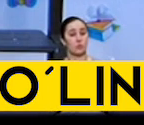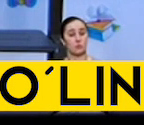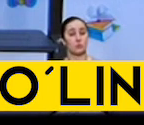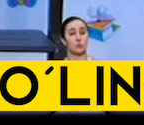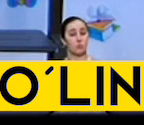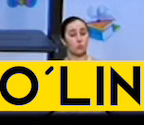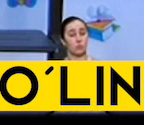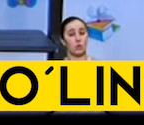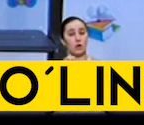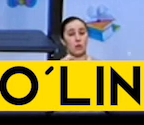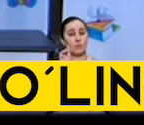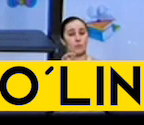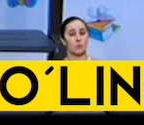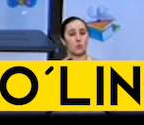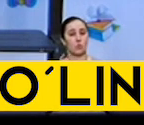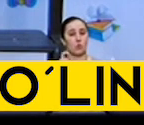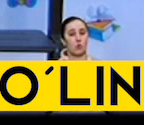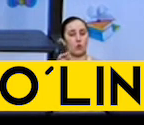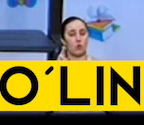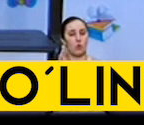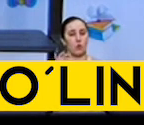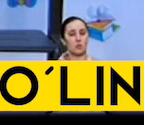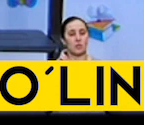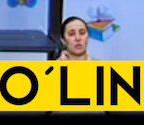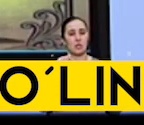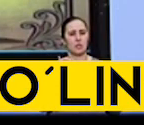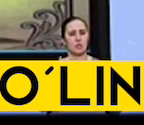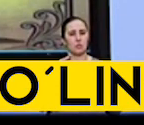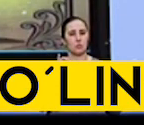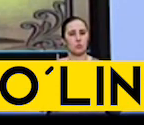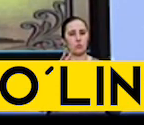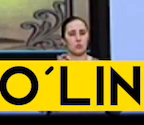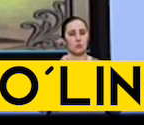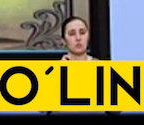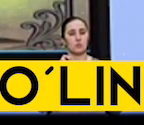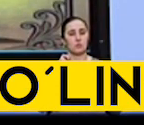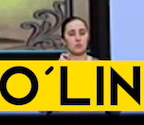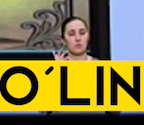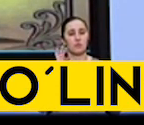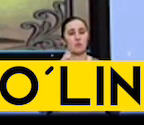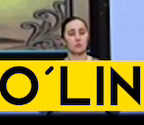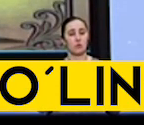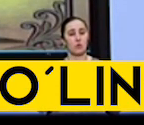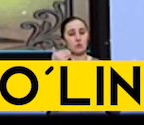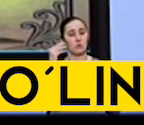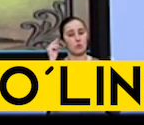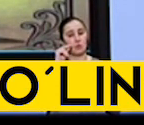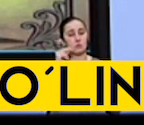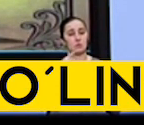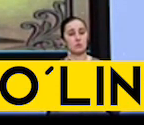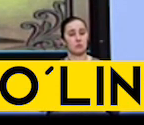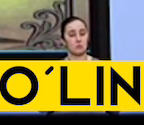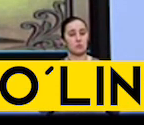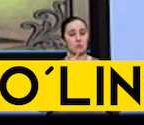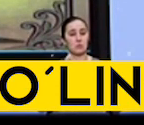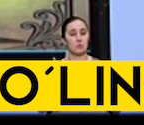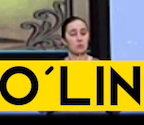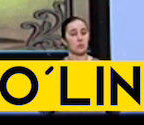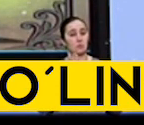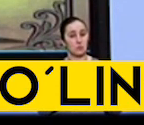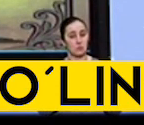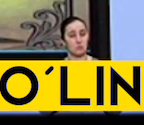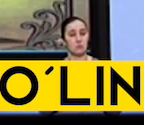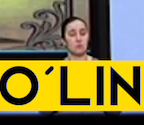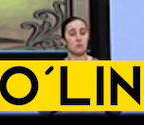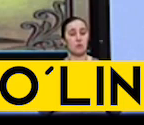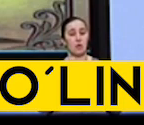topdingiz. Bu Abduqodir Haytmetov edi. Abduqodir Haytmetov haqida oldingi darsimda ham sizlarga gapirib bergan